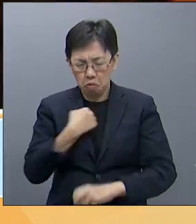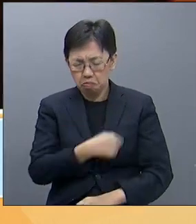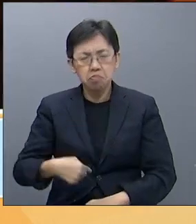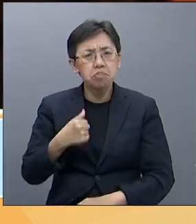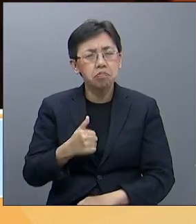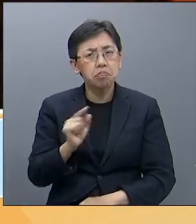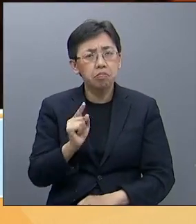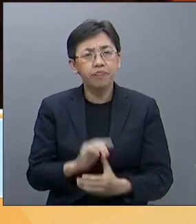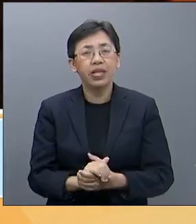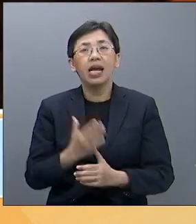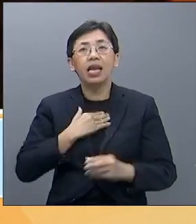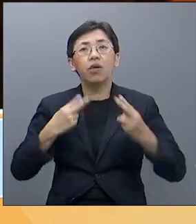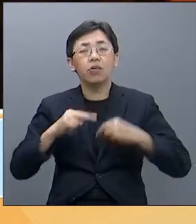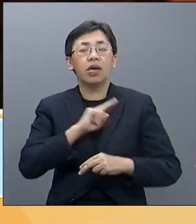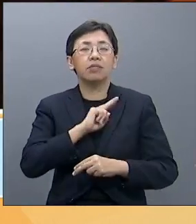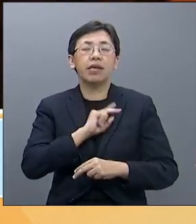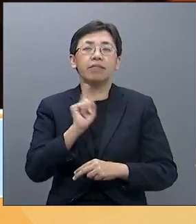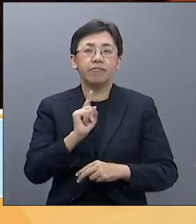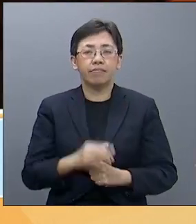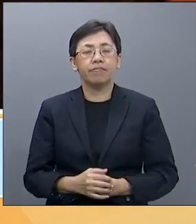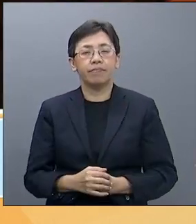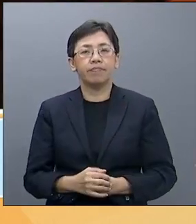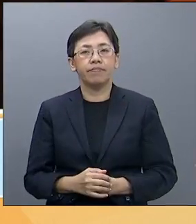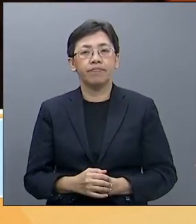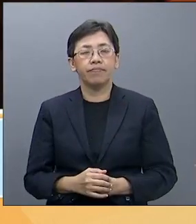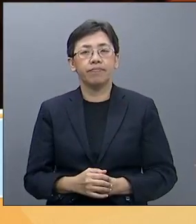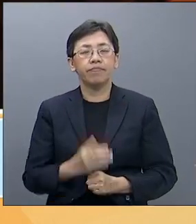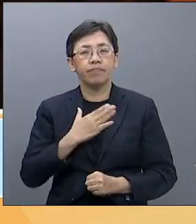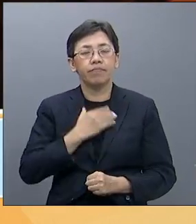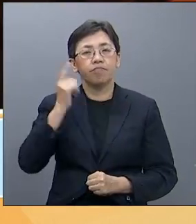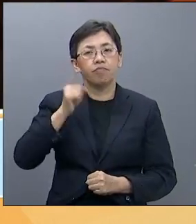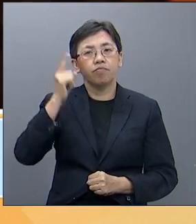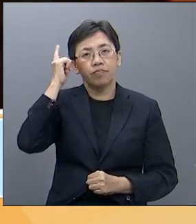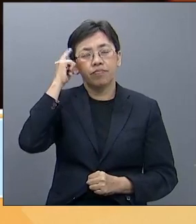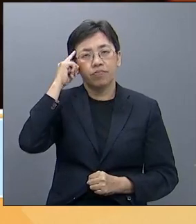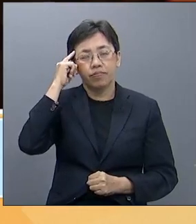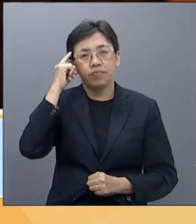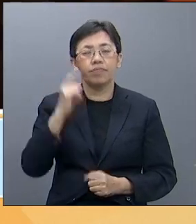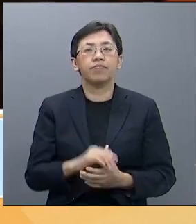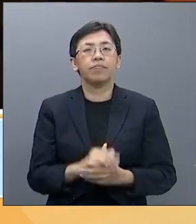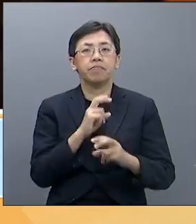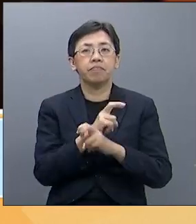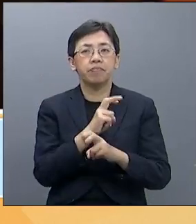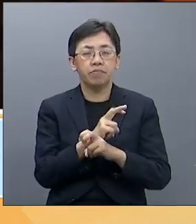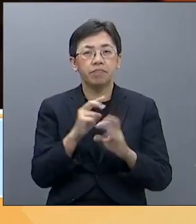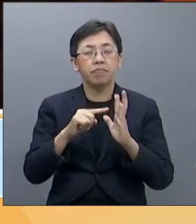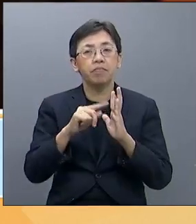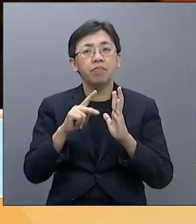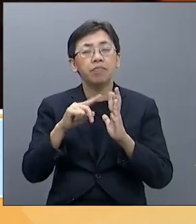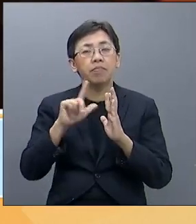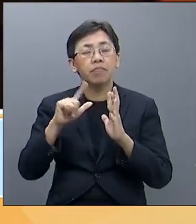ประทานเราจะดูแลตัวเองไงดีครับ ครับส่วนมากแล้วเราต้องรู้ก่อนว่าปริมาณแคลเซียมที่ได้แต่ละวันเนี่ยส่วนมากแล้วก็ประม